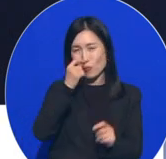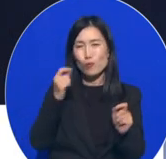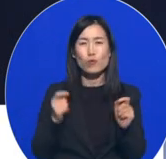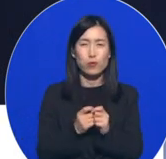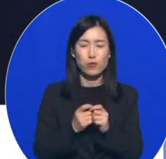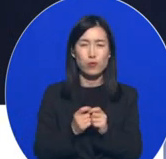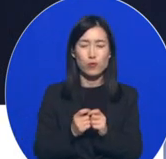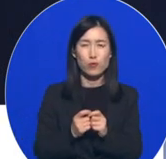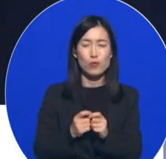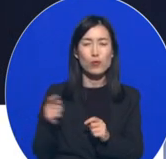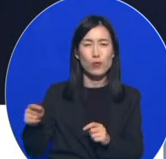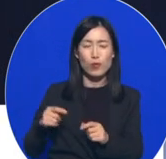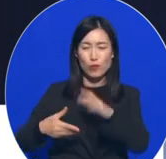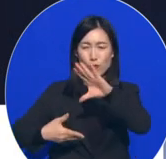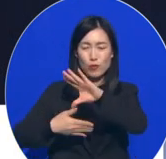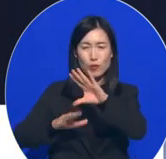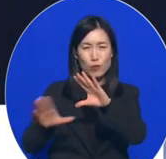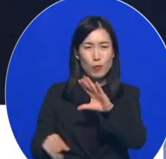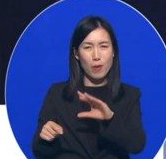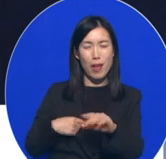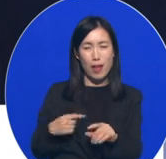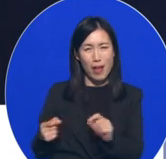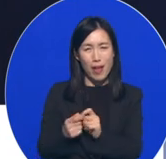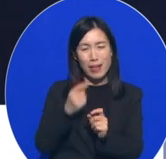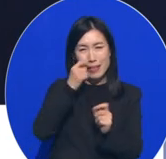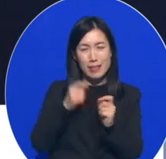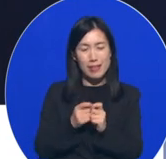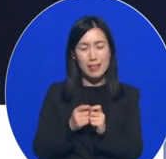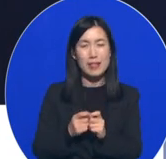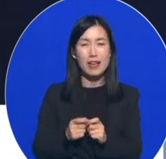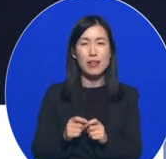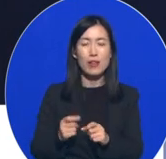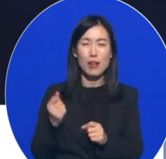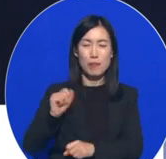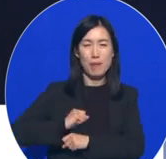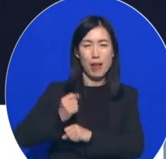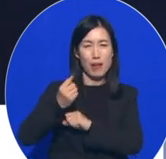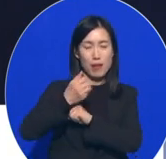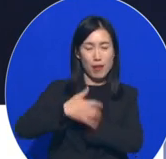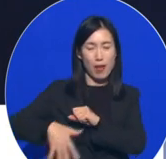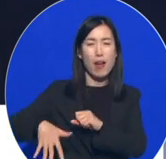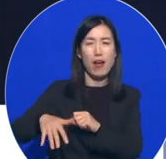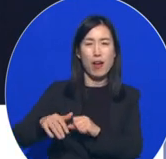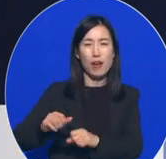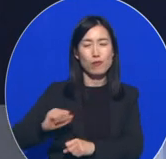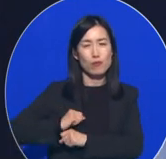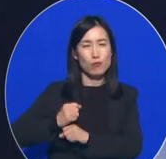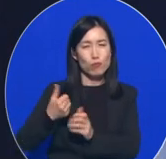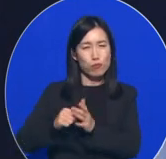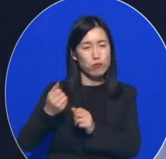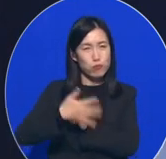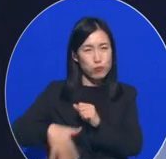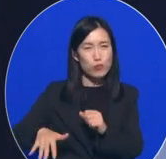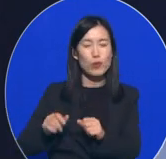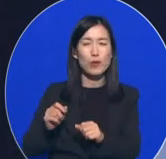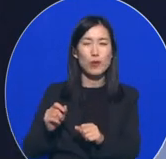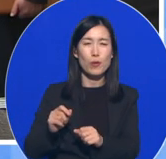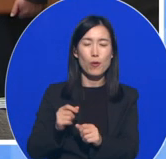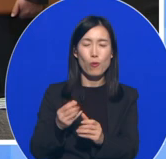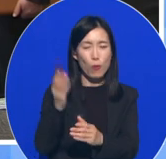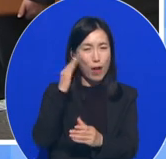핵심 협력 국이라고 말했습니다 그러면서 방산과 광물 등의 분야에서 협력을 더욱 확대해 나가자고 했는데요